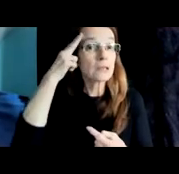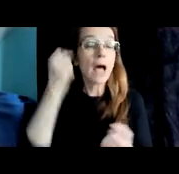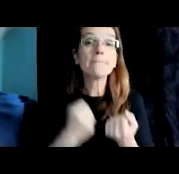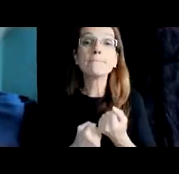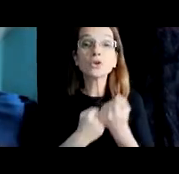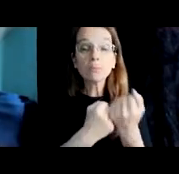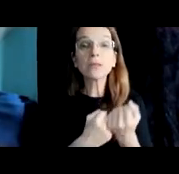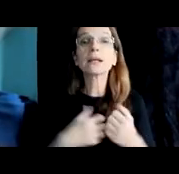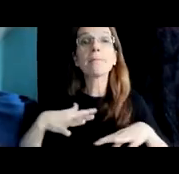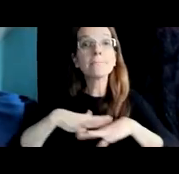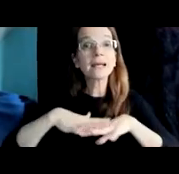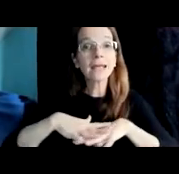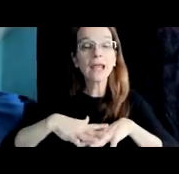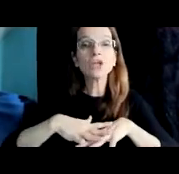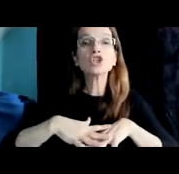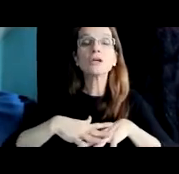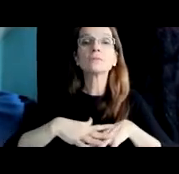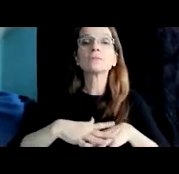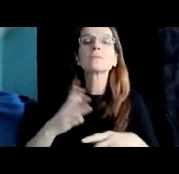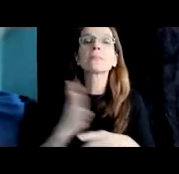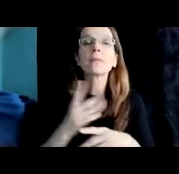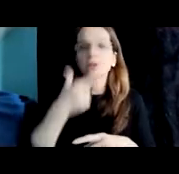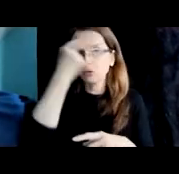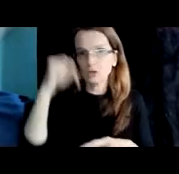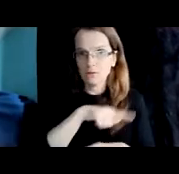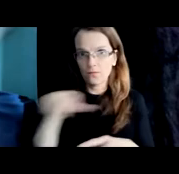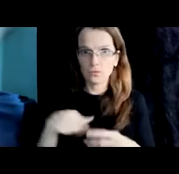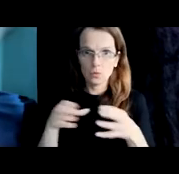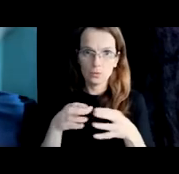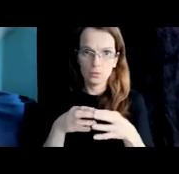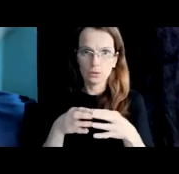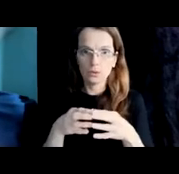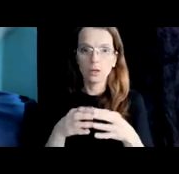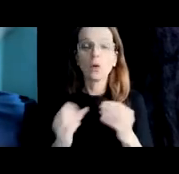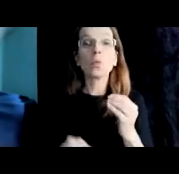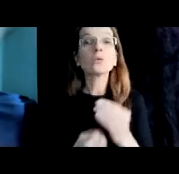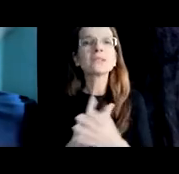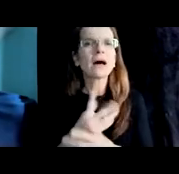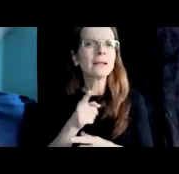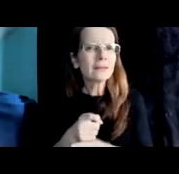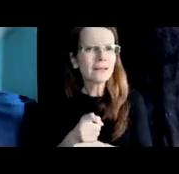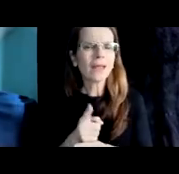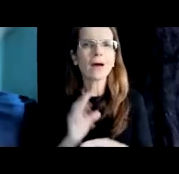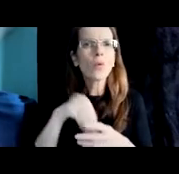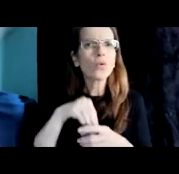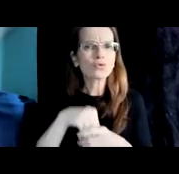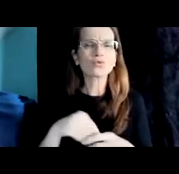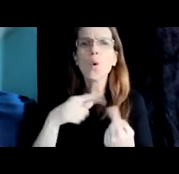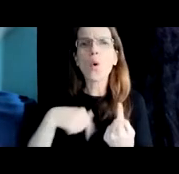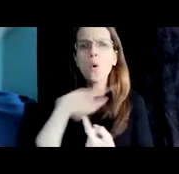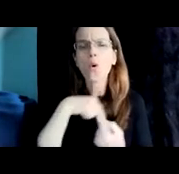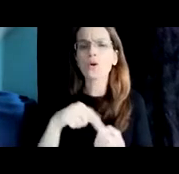mreži in vzdržuje med ljudmi v skupnosti. Ustvarjanje vključujočega okolja ne bo pomagalo